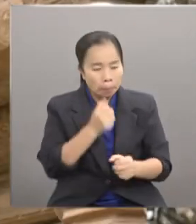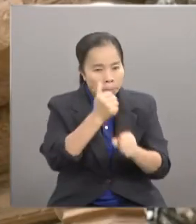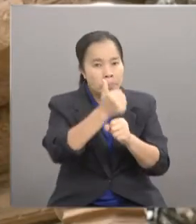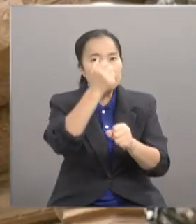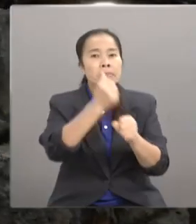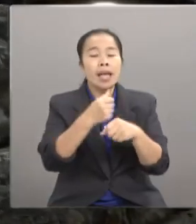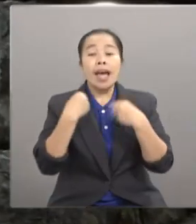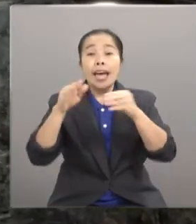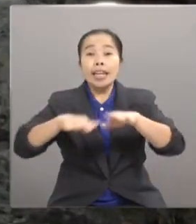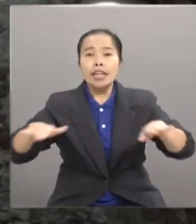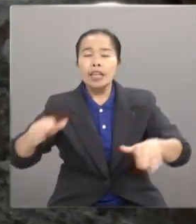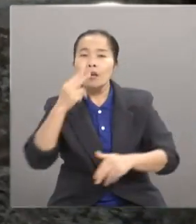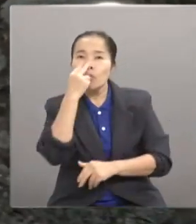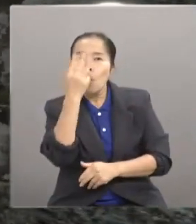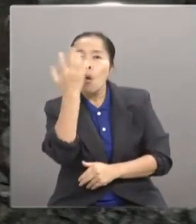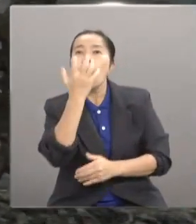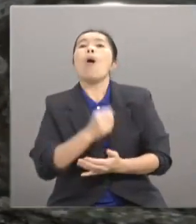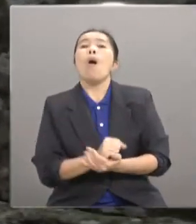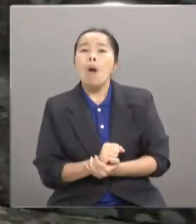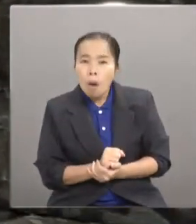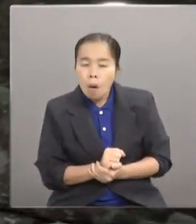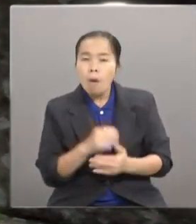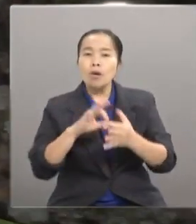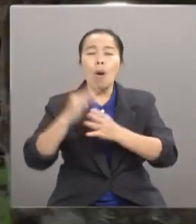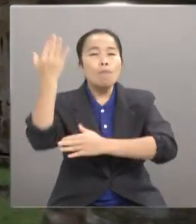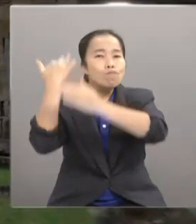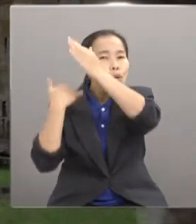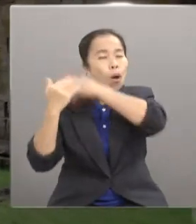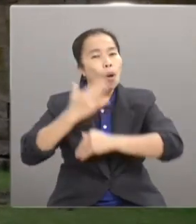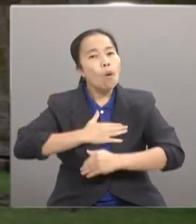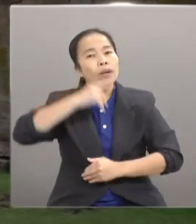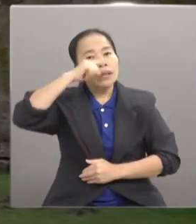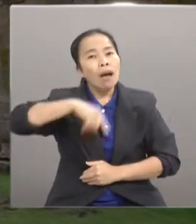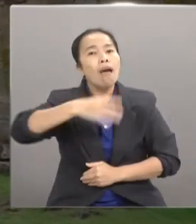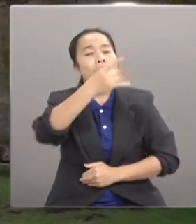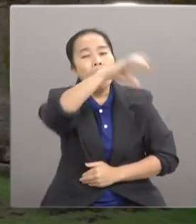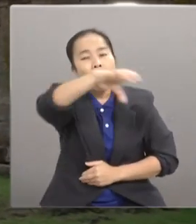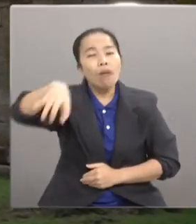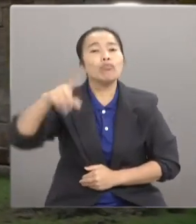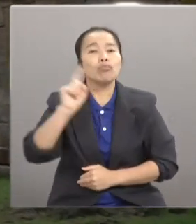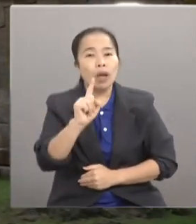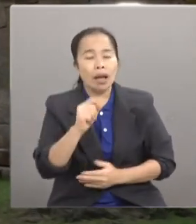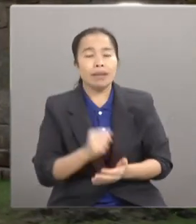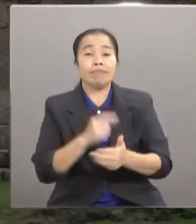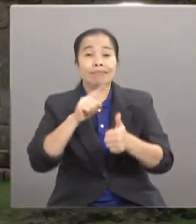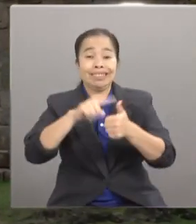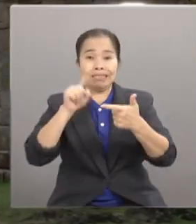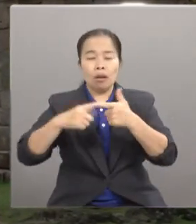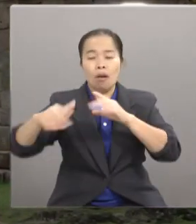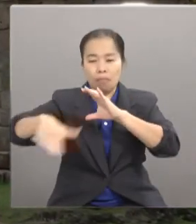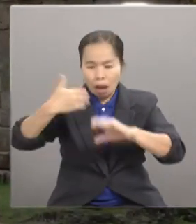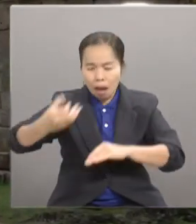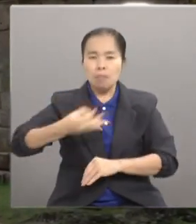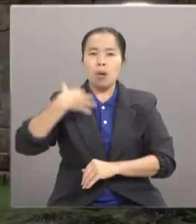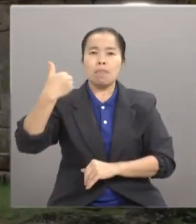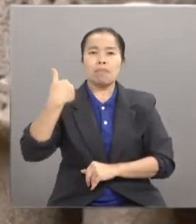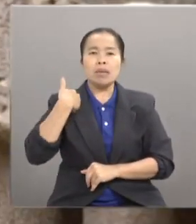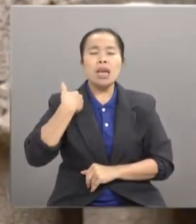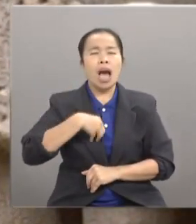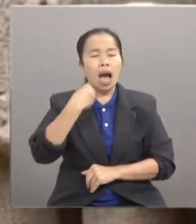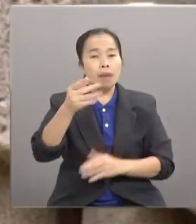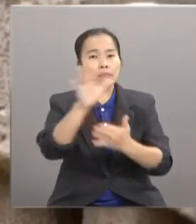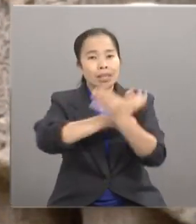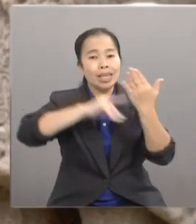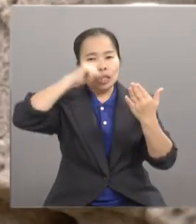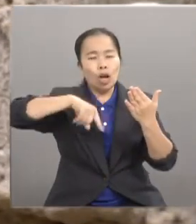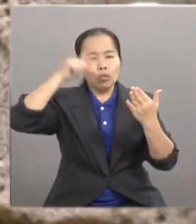ใหเดๆดูเพื่ทจะได้เรีนรหลักทานทางปราวัิศาติคุจากกระพงก็ให้ความเหนว่าอยากให้ประเทศไย